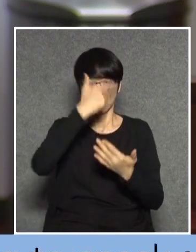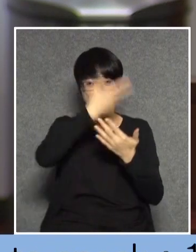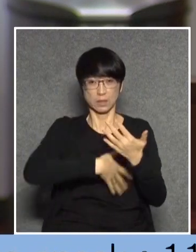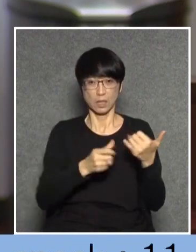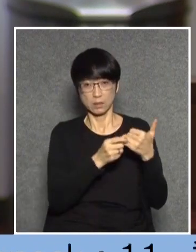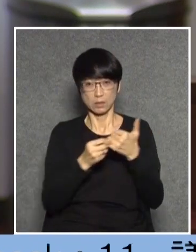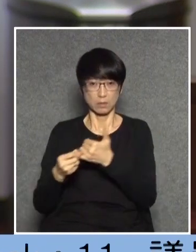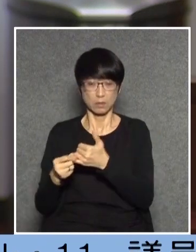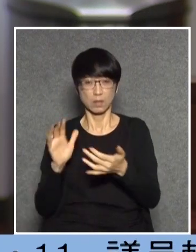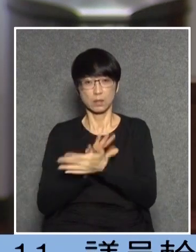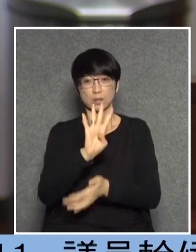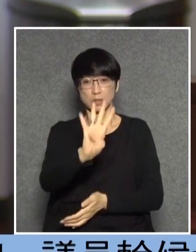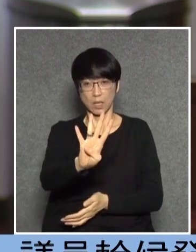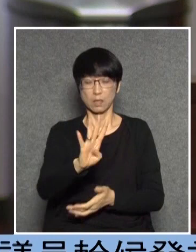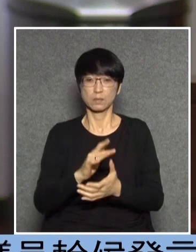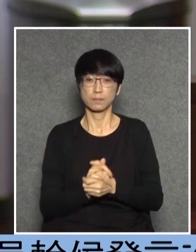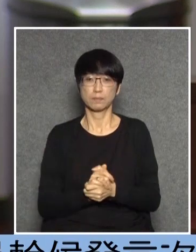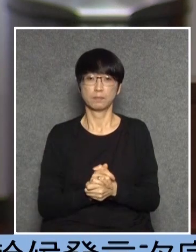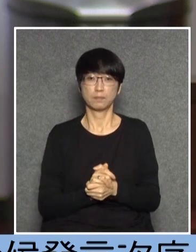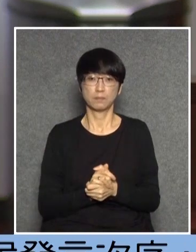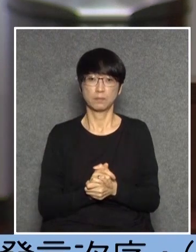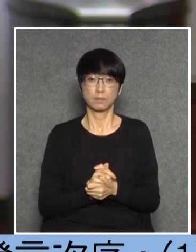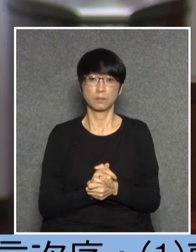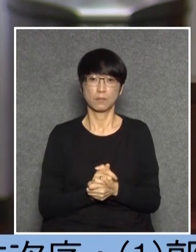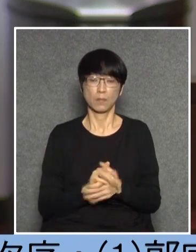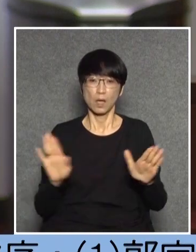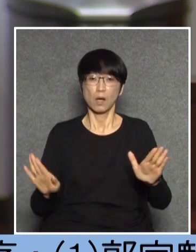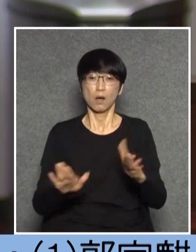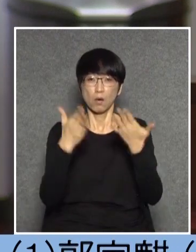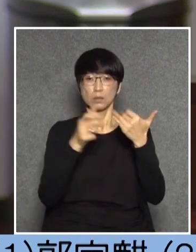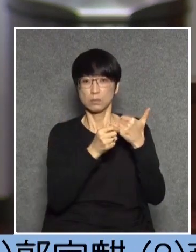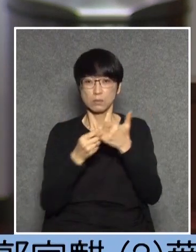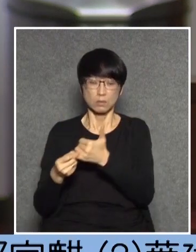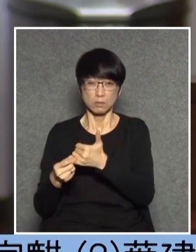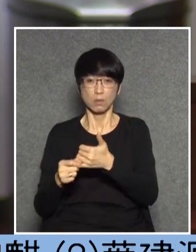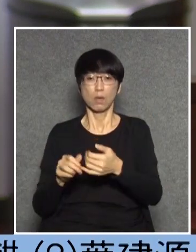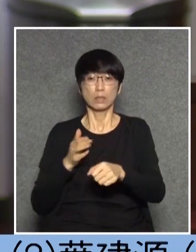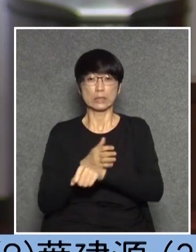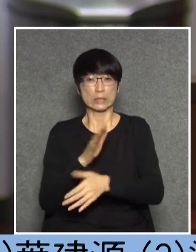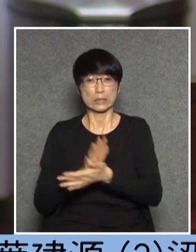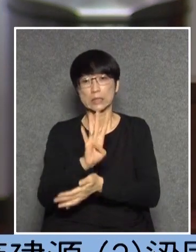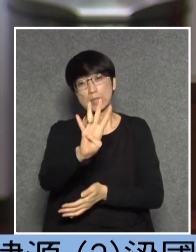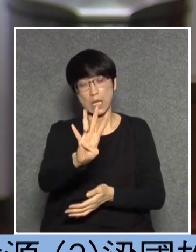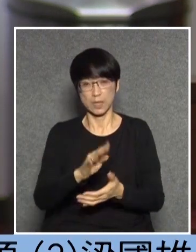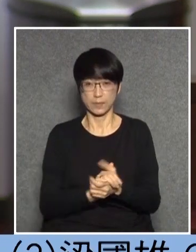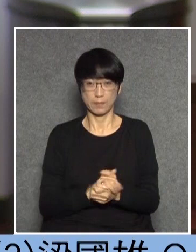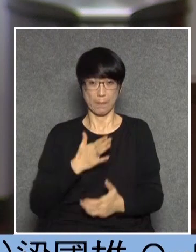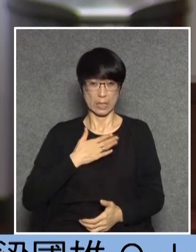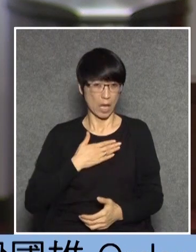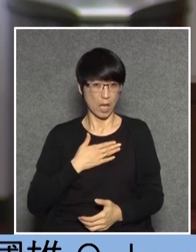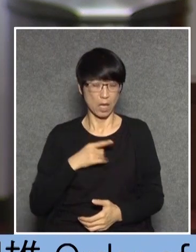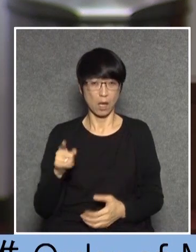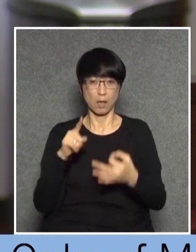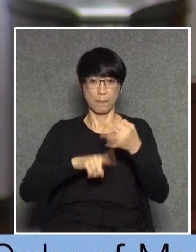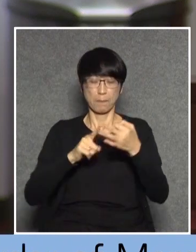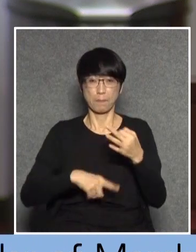近4年，延誤啟用係4年啊，係咪好得人驚啊？民航處長羅崇